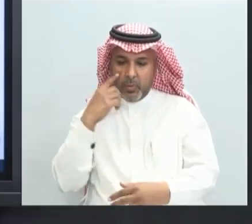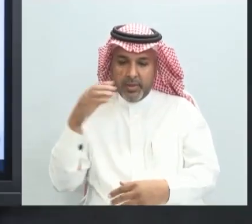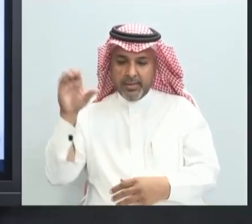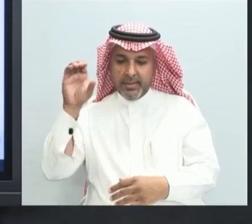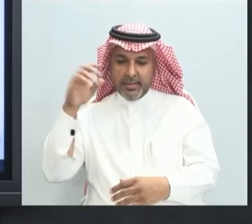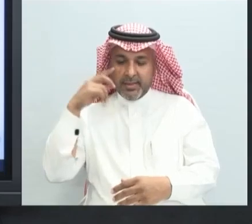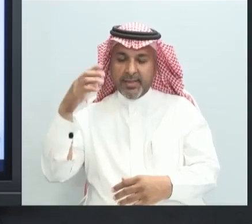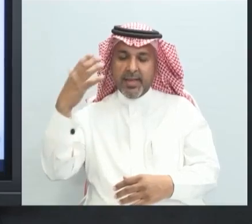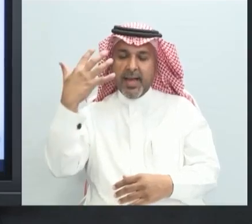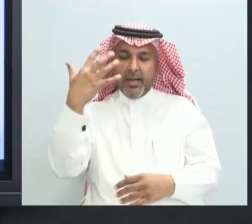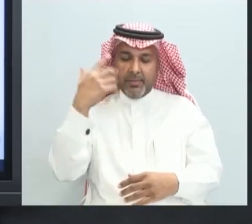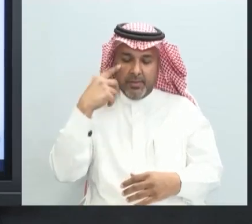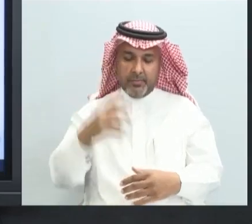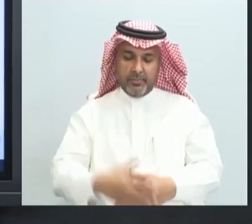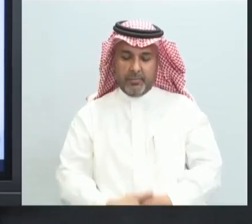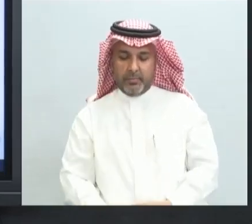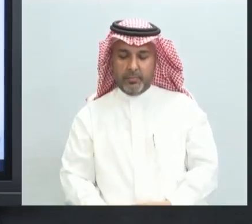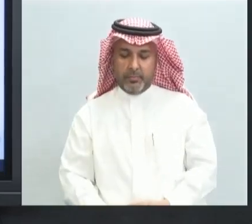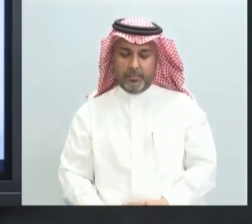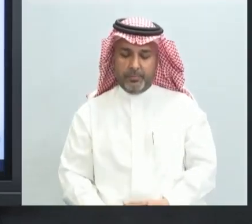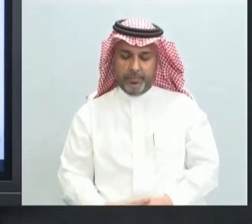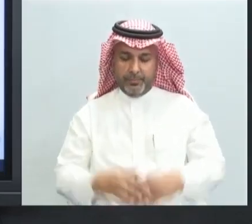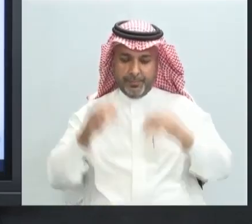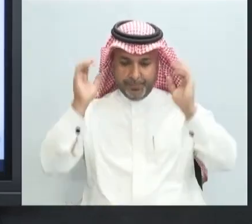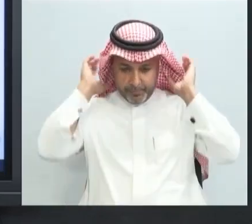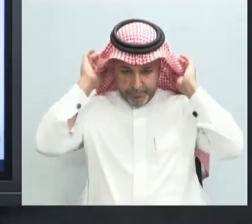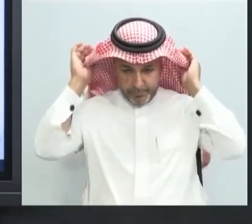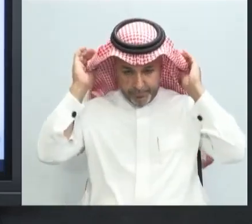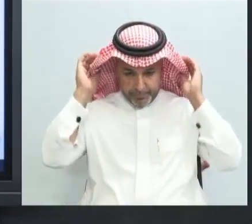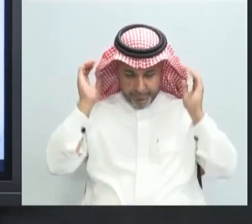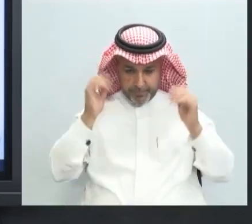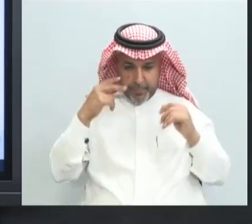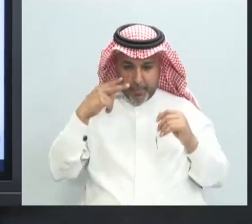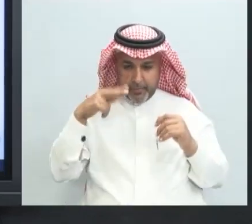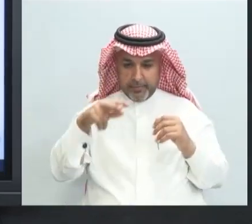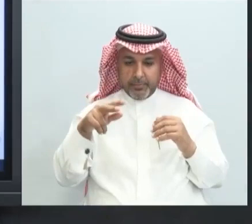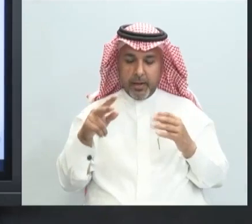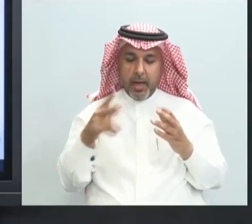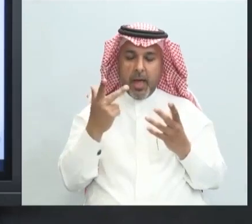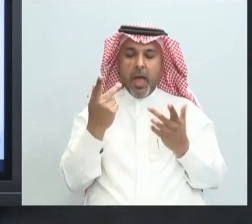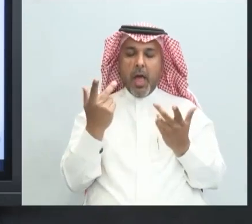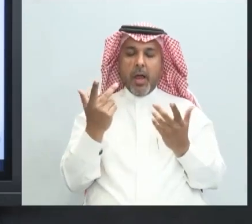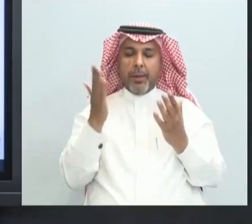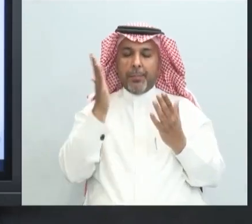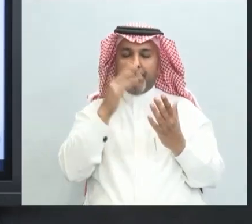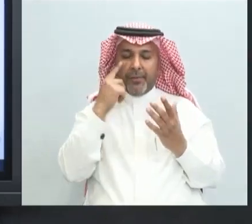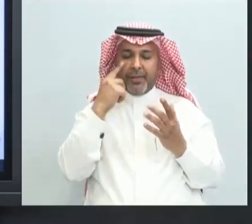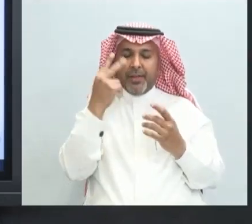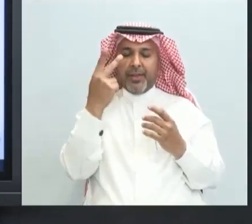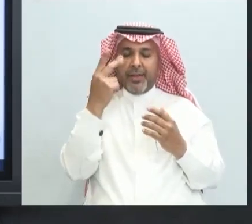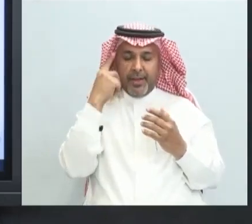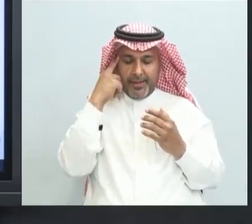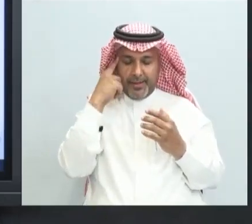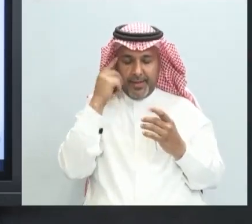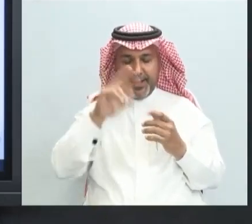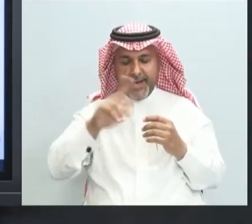الماضي في الدرس الماضي كان يعطيني زاويه ولكن يعطيني الضلع اللي يقابلها يعني يكون يعطيني ضلعين وزاويه تقابل واحد منهم